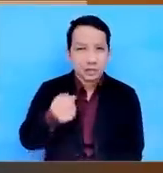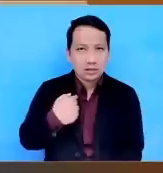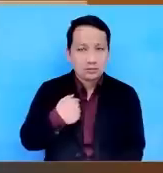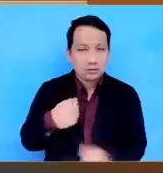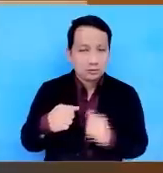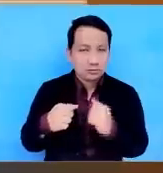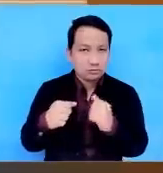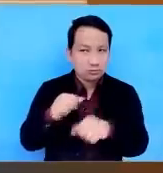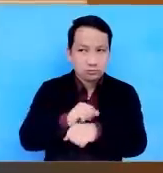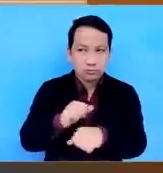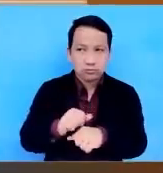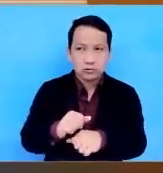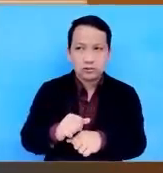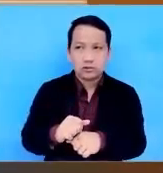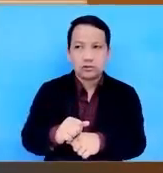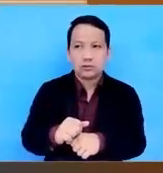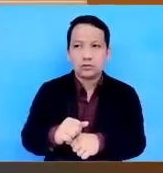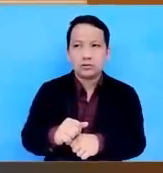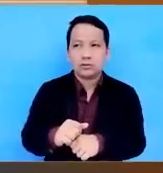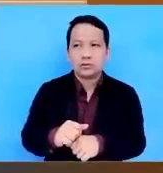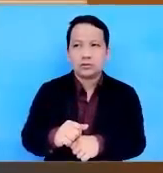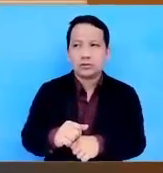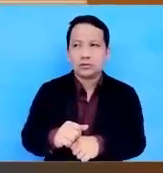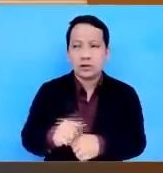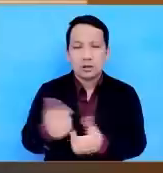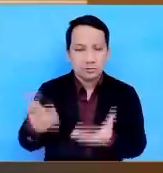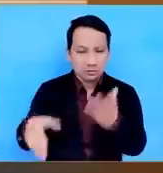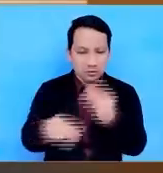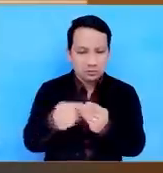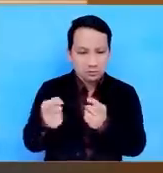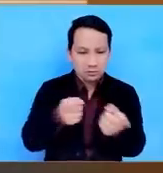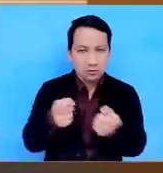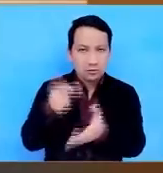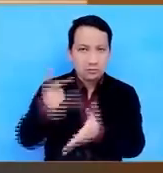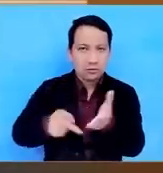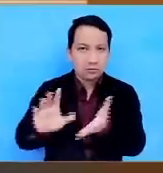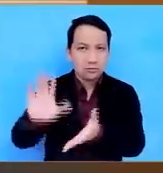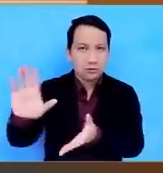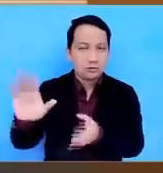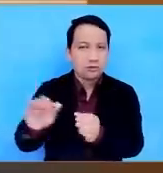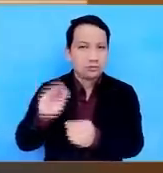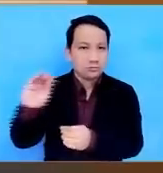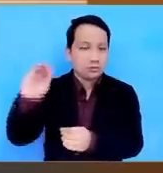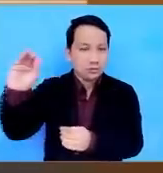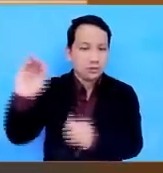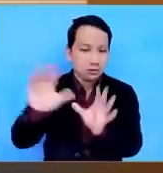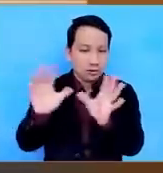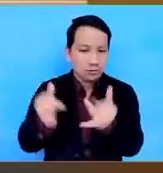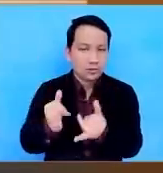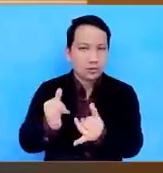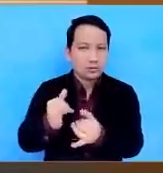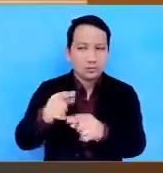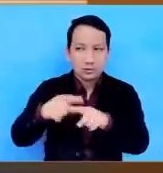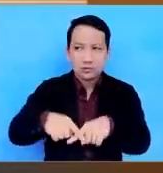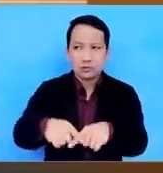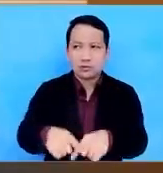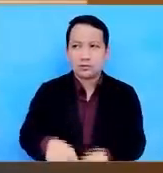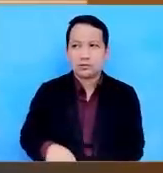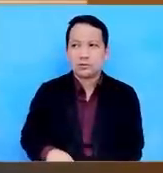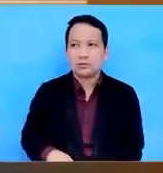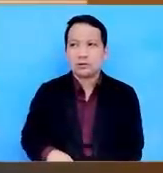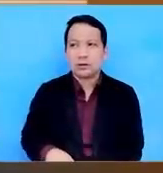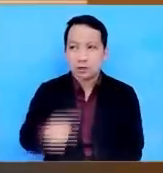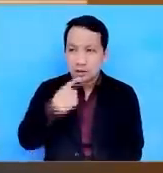Marlin, idadagsa sa isang company, yun ang magkakontrol ng presyo. Yun ang magbaba siya ng presyo na magbaba